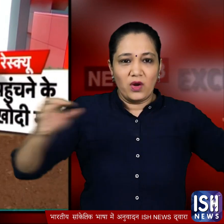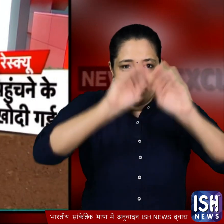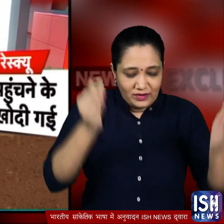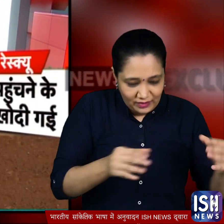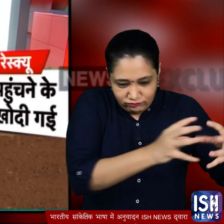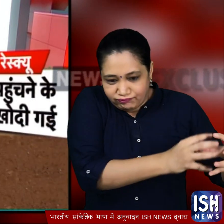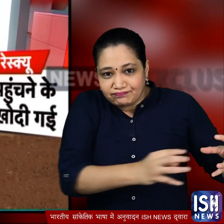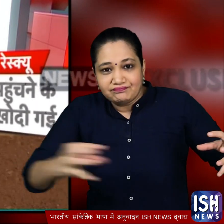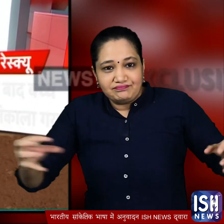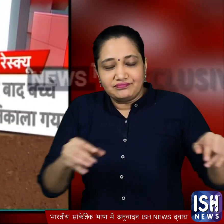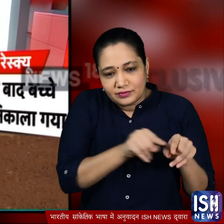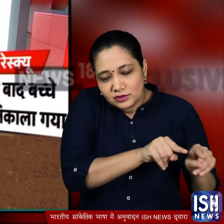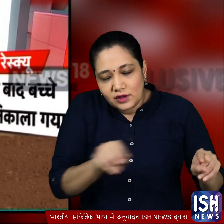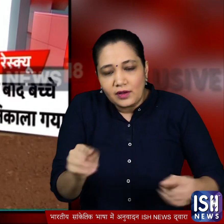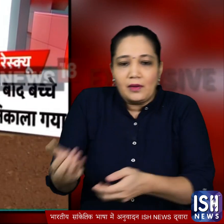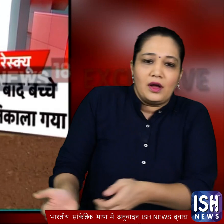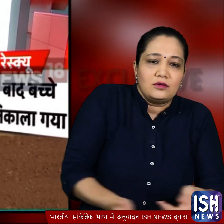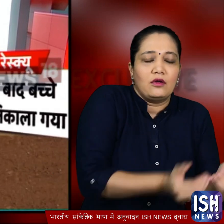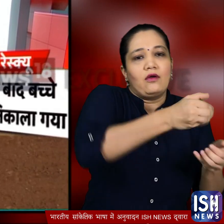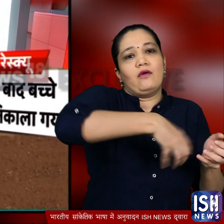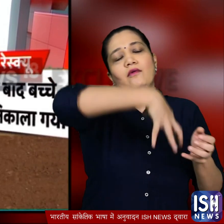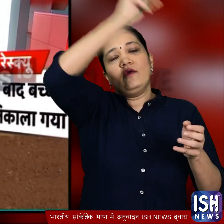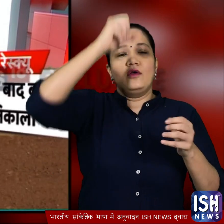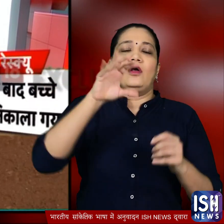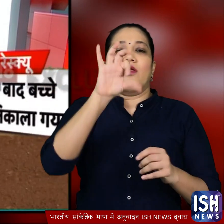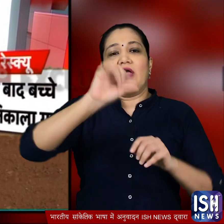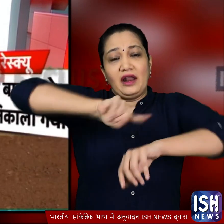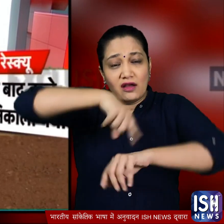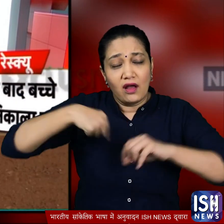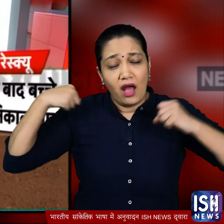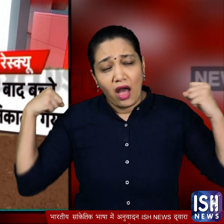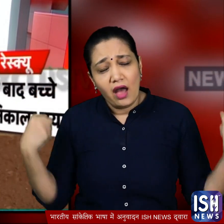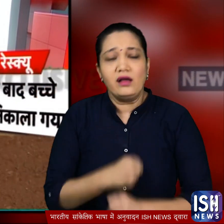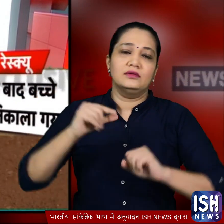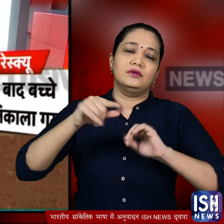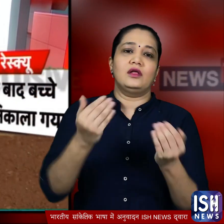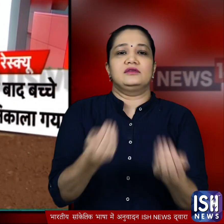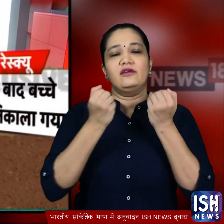खुदाई शुरू की। इस तरीके से वो बच्चे तक पहुंचे और करीब 9 घंटे की कोशिश के बाद उसे